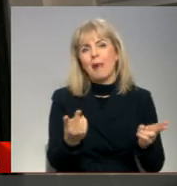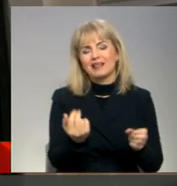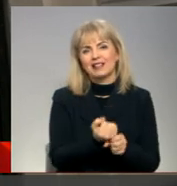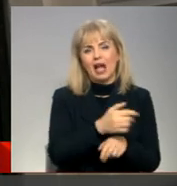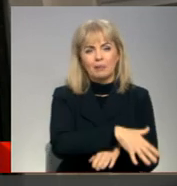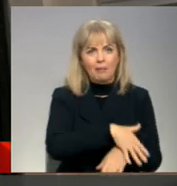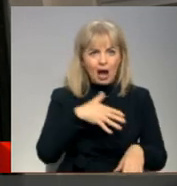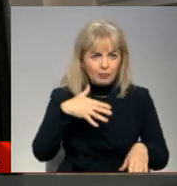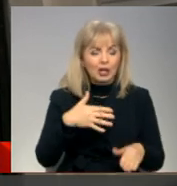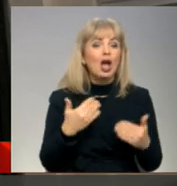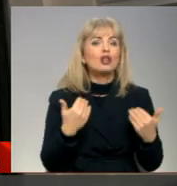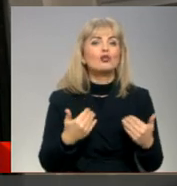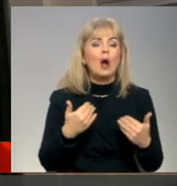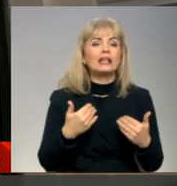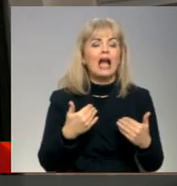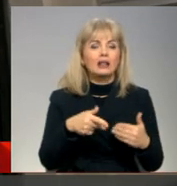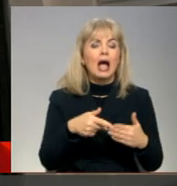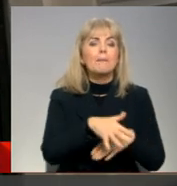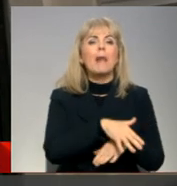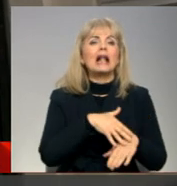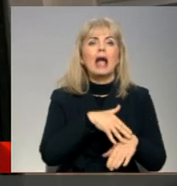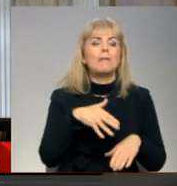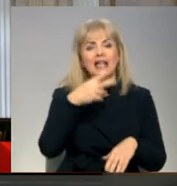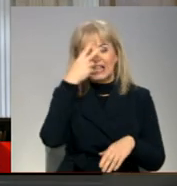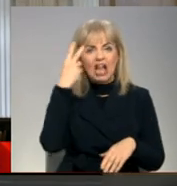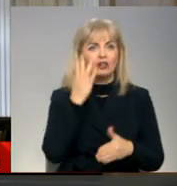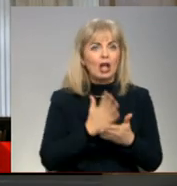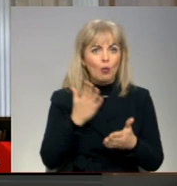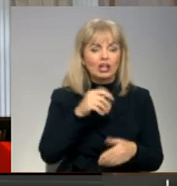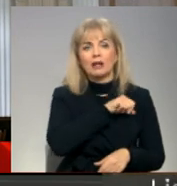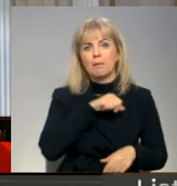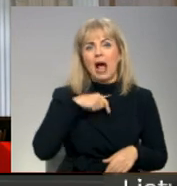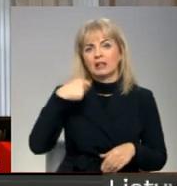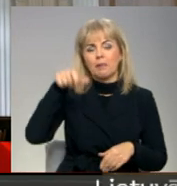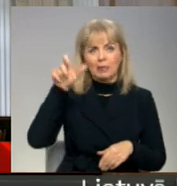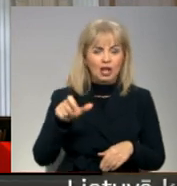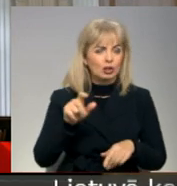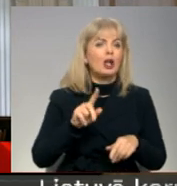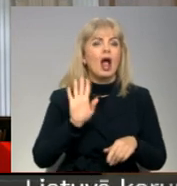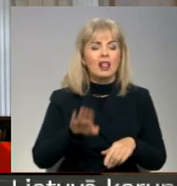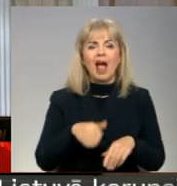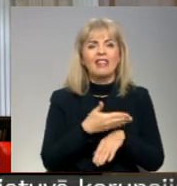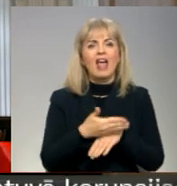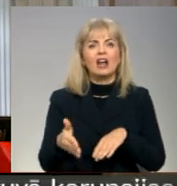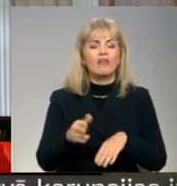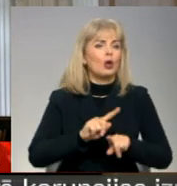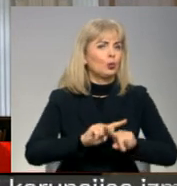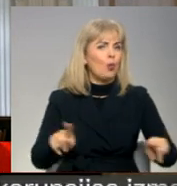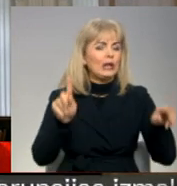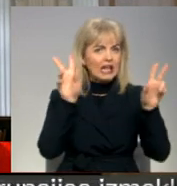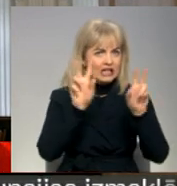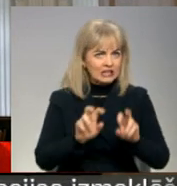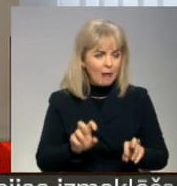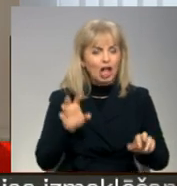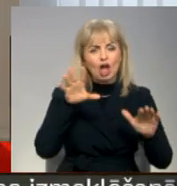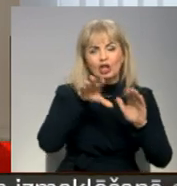sēde Lietuvas Seimā šodien nenotiek, prezidenta pieņēma šo lēmumu pati, lai nekavētu izmeklēšanu, kurā jau ir iesaistīti